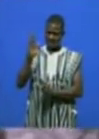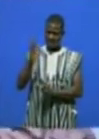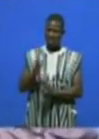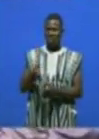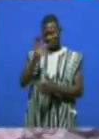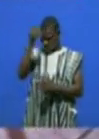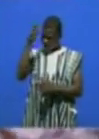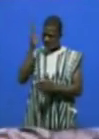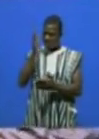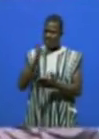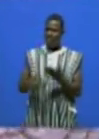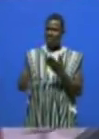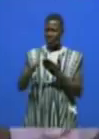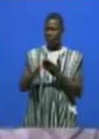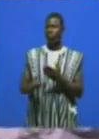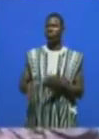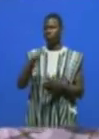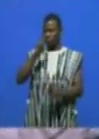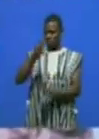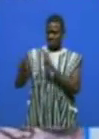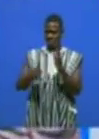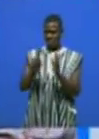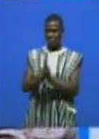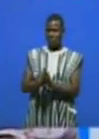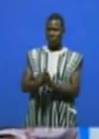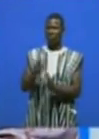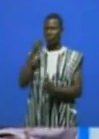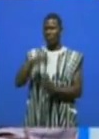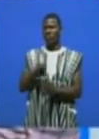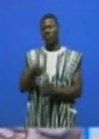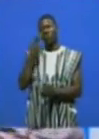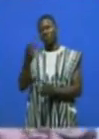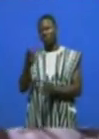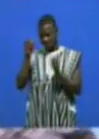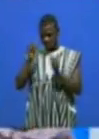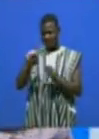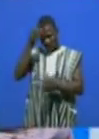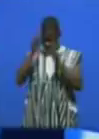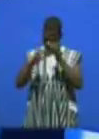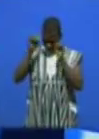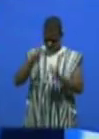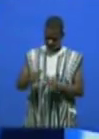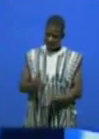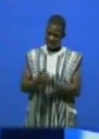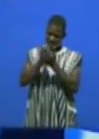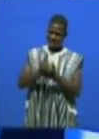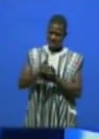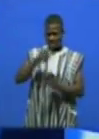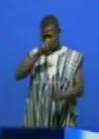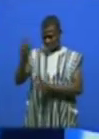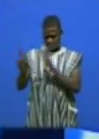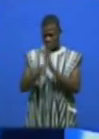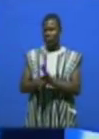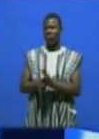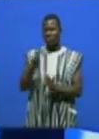comme les parties au procès il trouve que le jus pour être acquis à sa cause donc c'est ça aussi on a déposé comme et exception alors tout cela